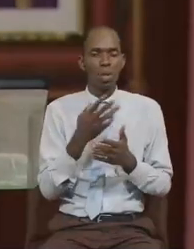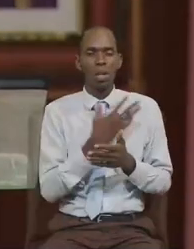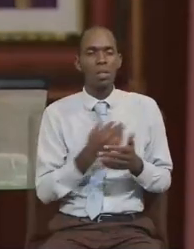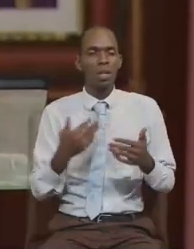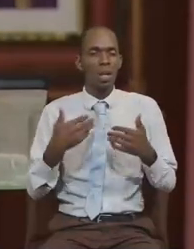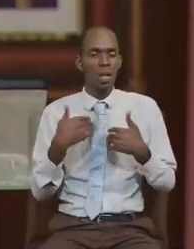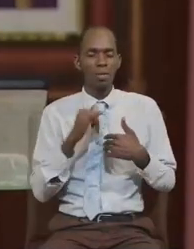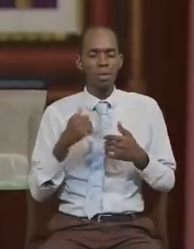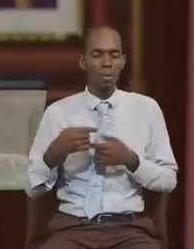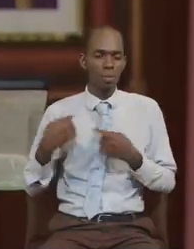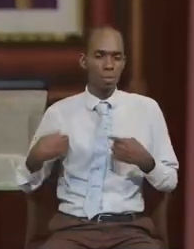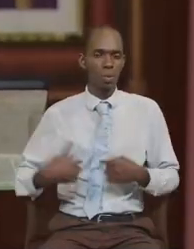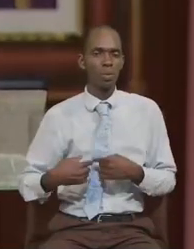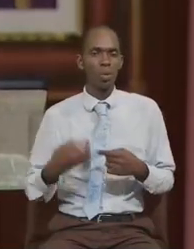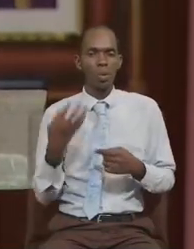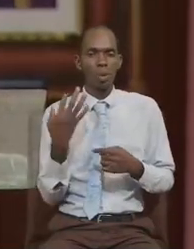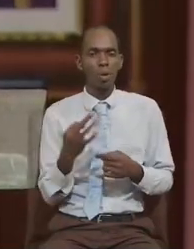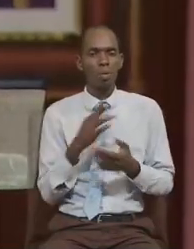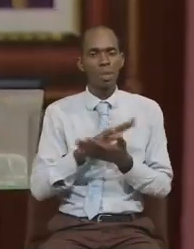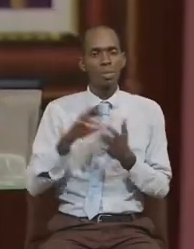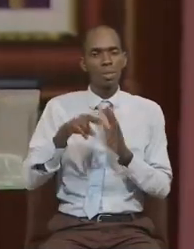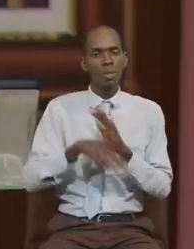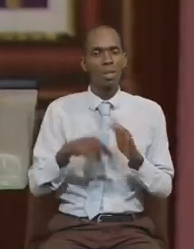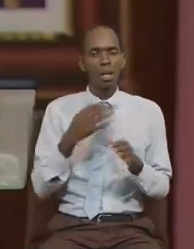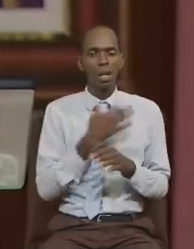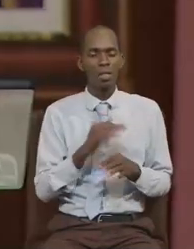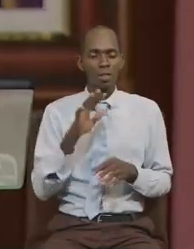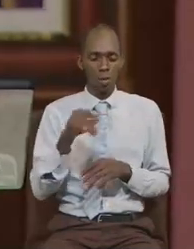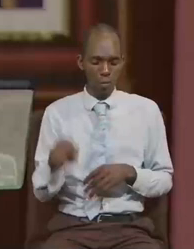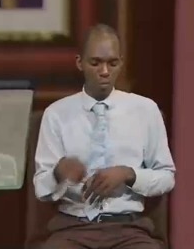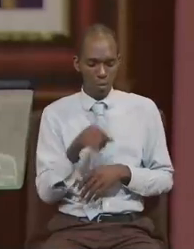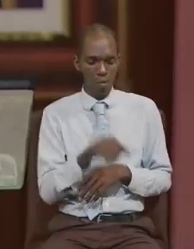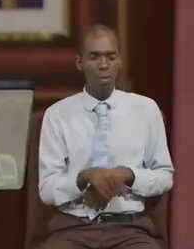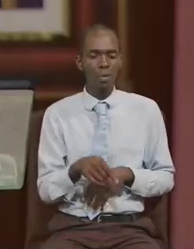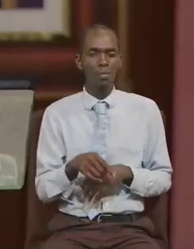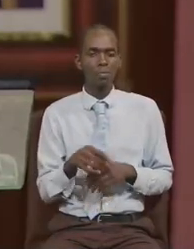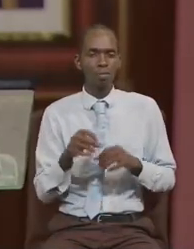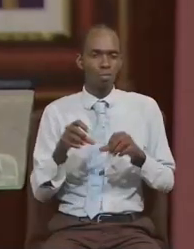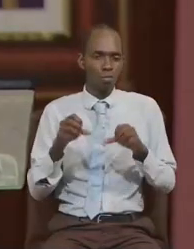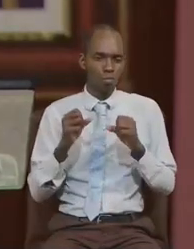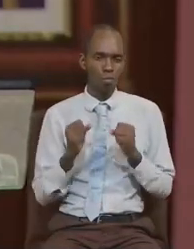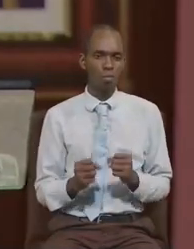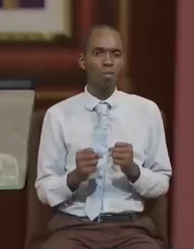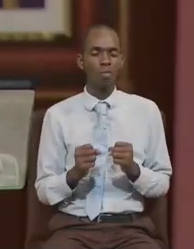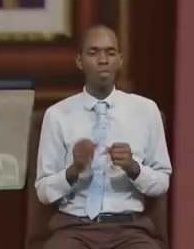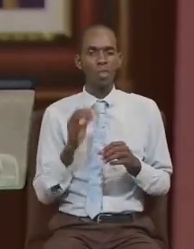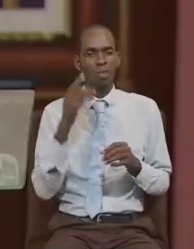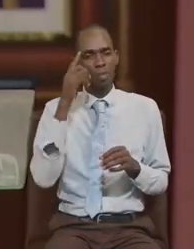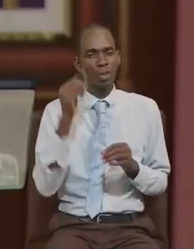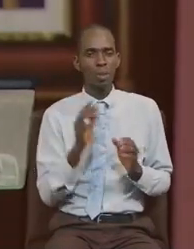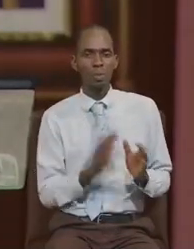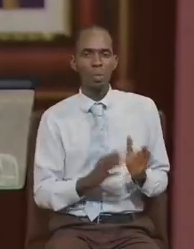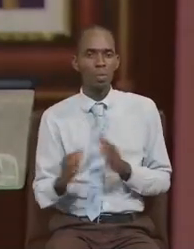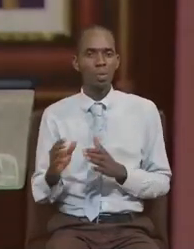Revêtez la cuirasse de la justice. Mettez pour chaussure à vos pieds le zèle que donne l'évangile de paix.